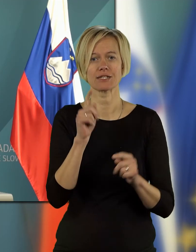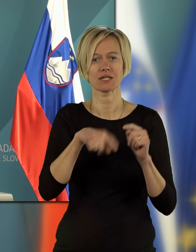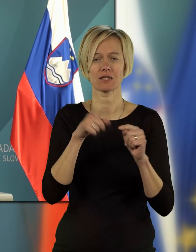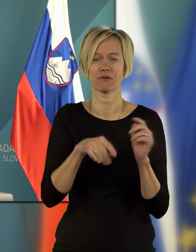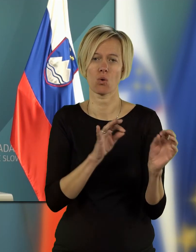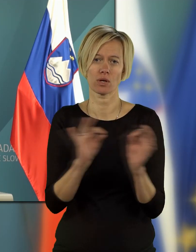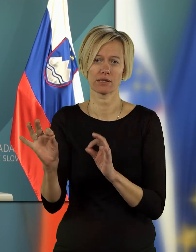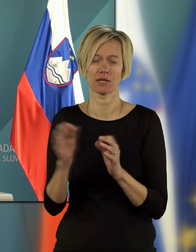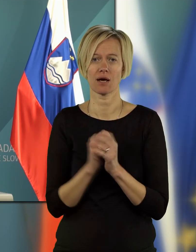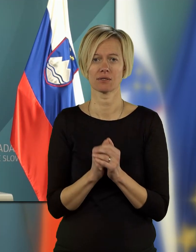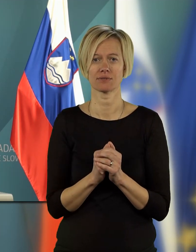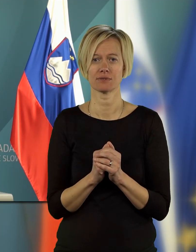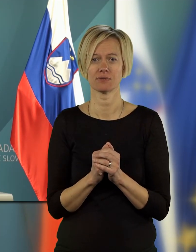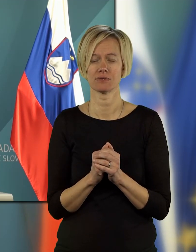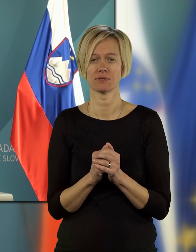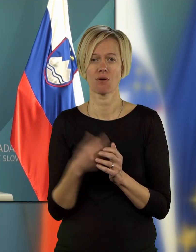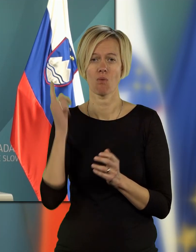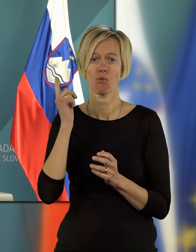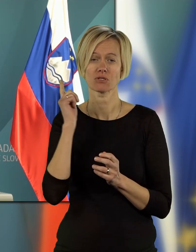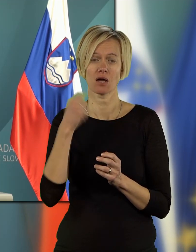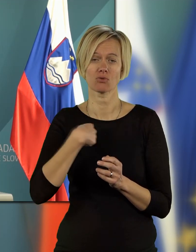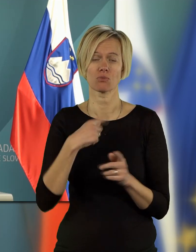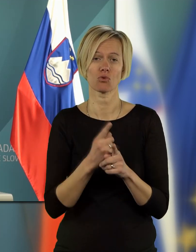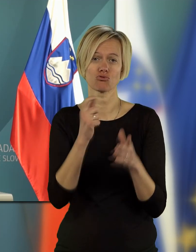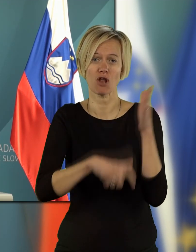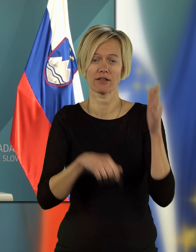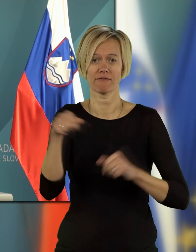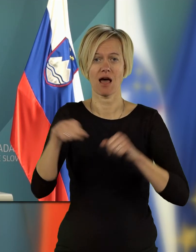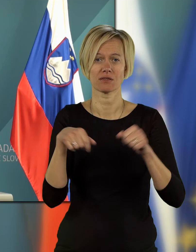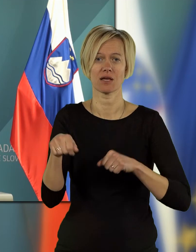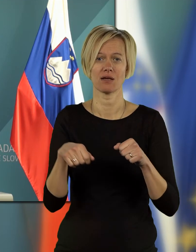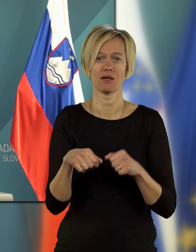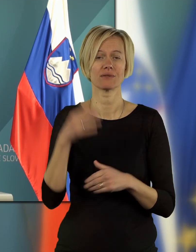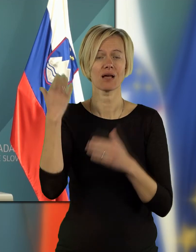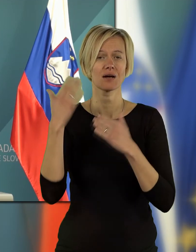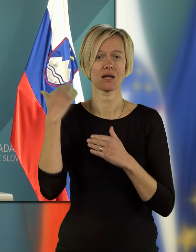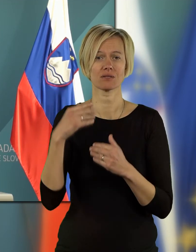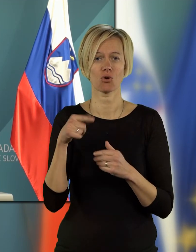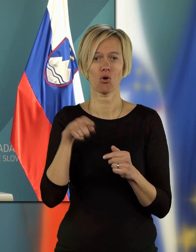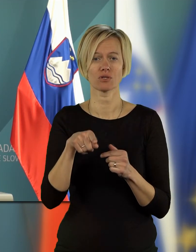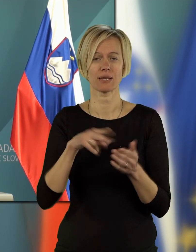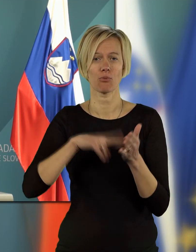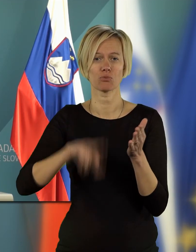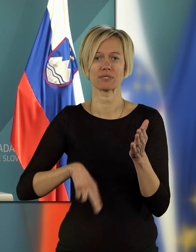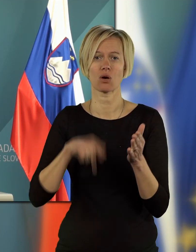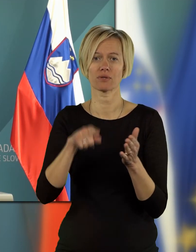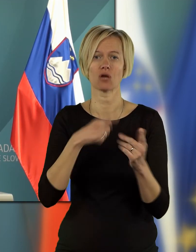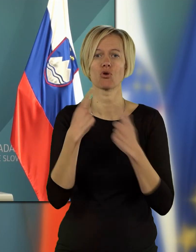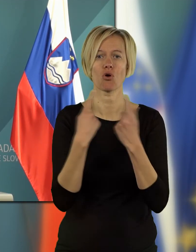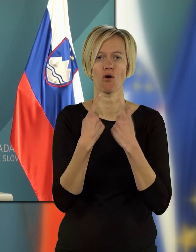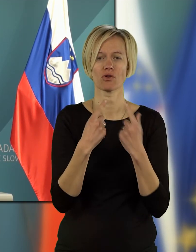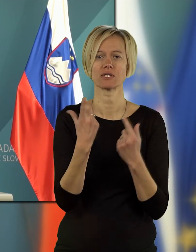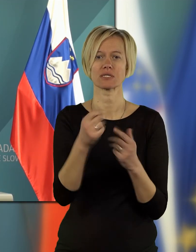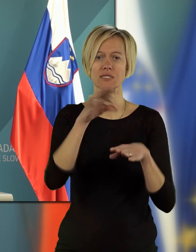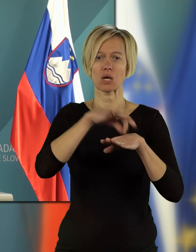kako se bo ta zadeva uredila. Pozarjal sem kot član vlade takrat, ko se je podpisoval